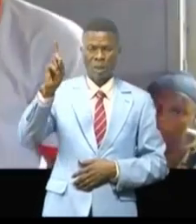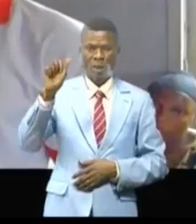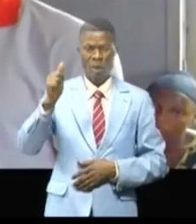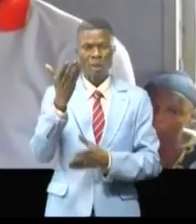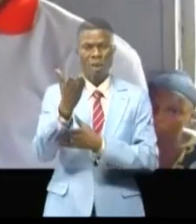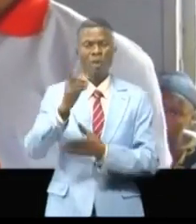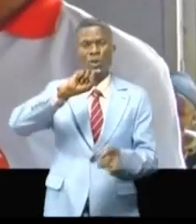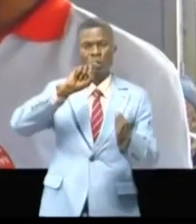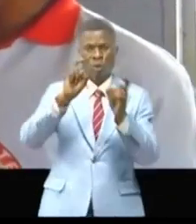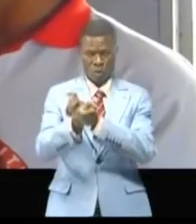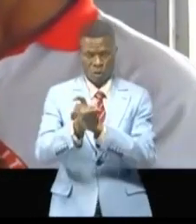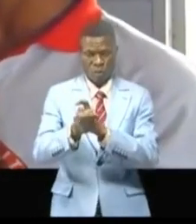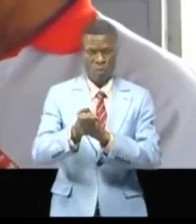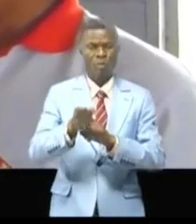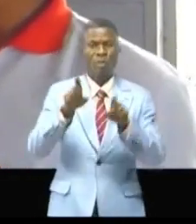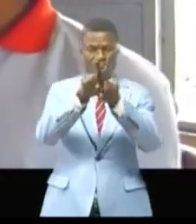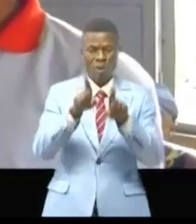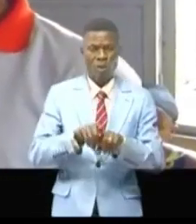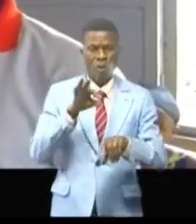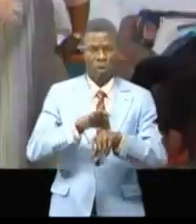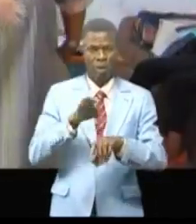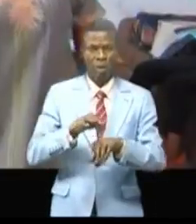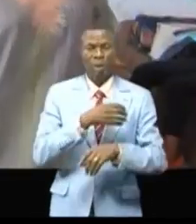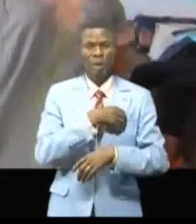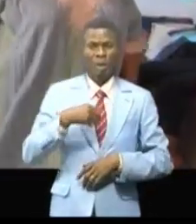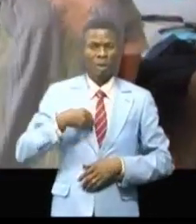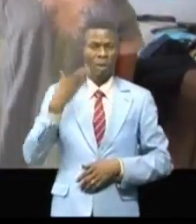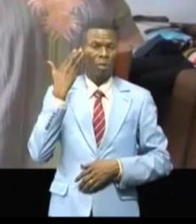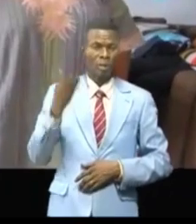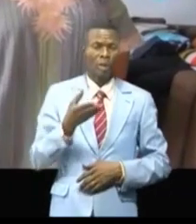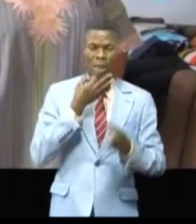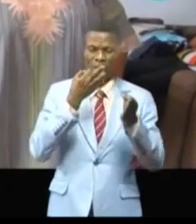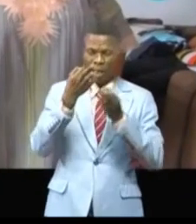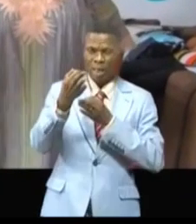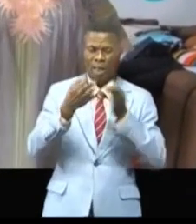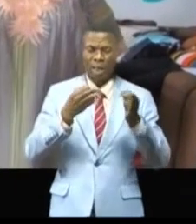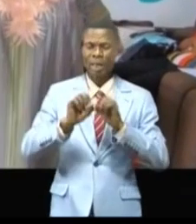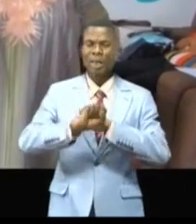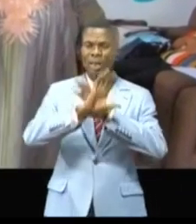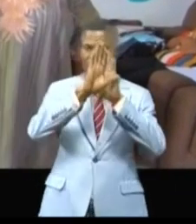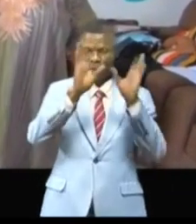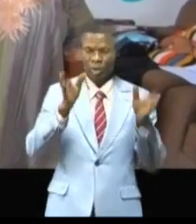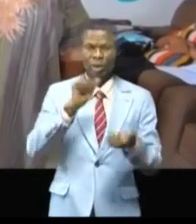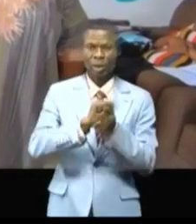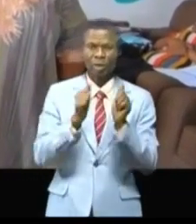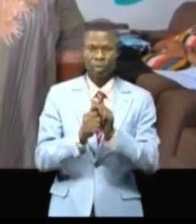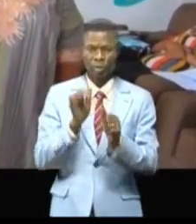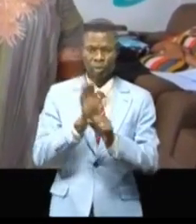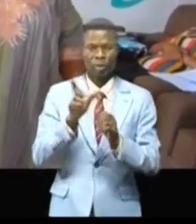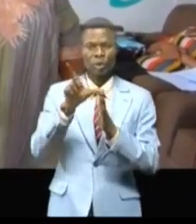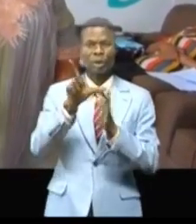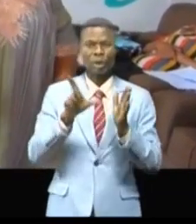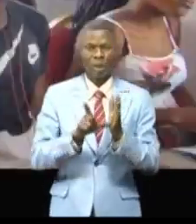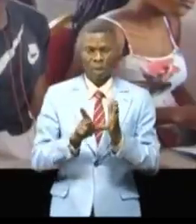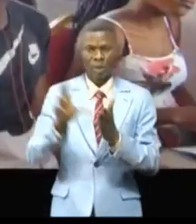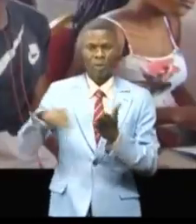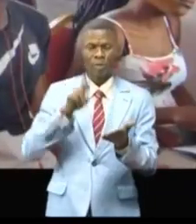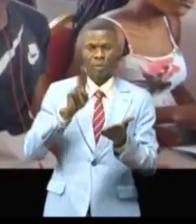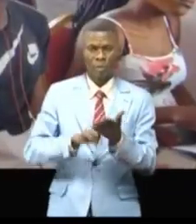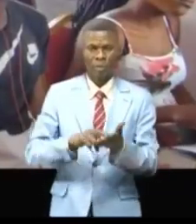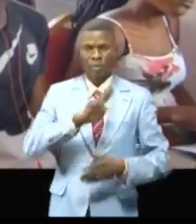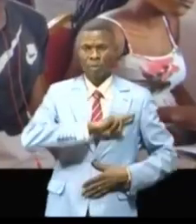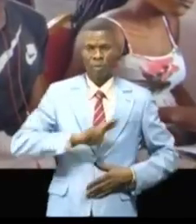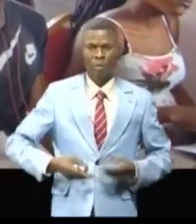changement, occasion également pour Annie Matundu de donner les explications claires sur les différentes lois signées par la